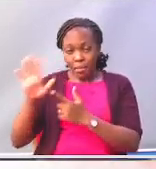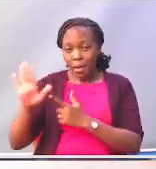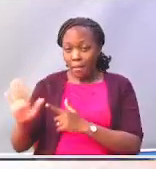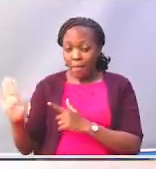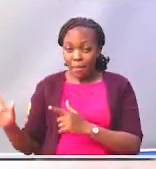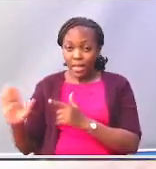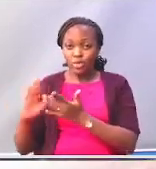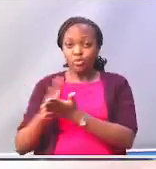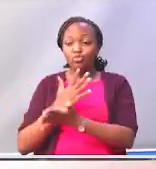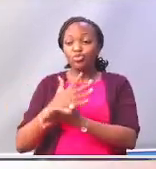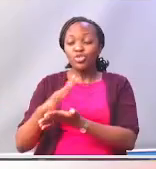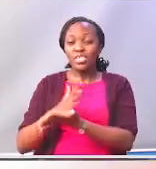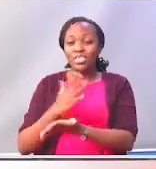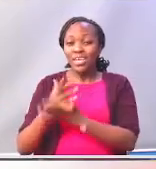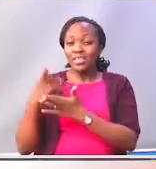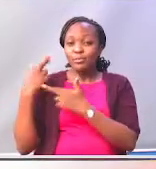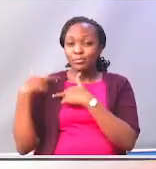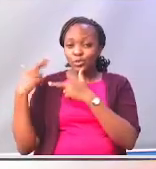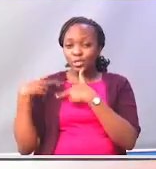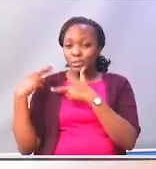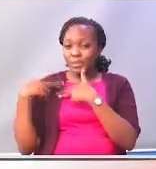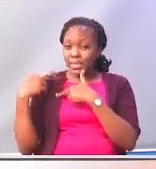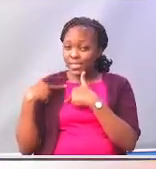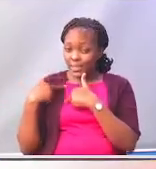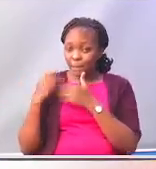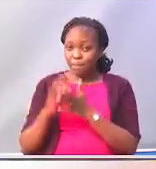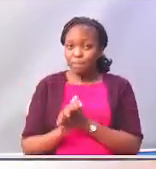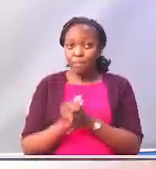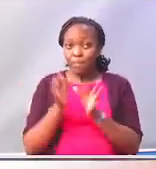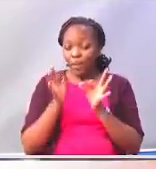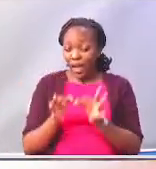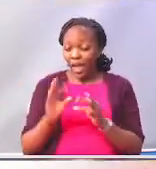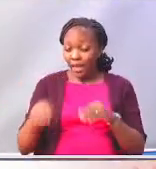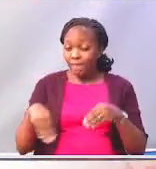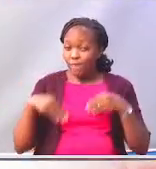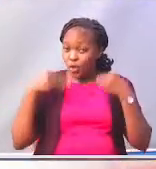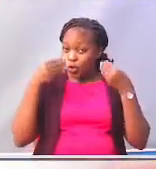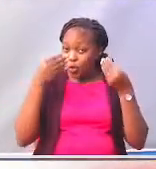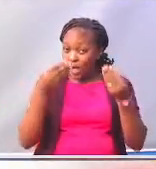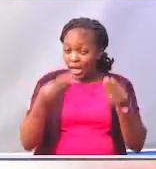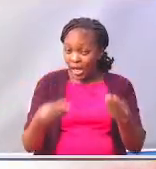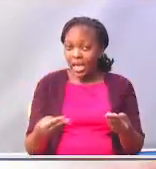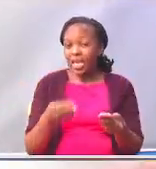wengine mukifanya makosa muwapatie nafasi,